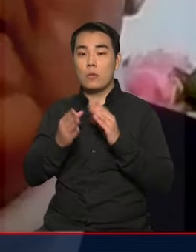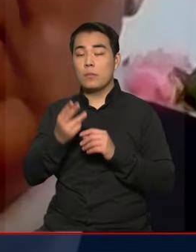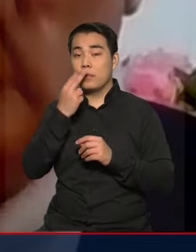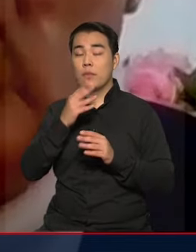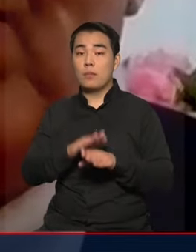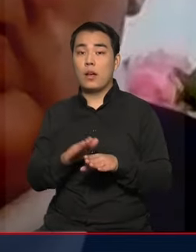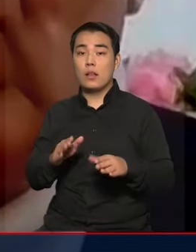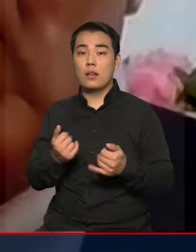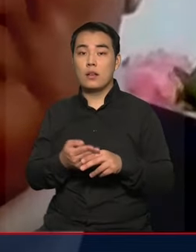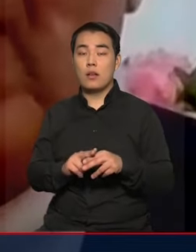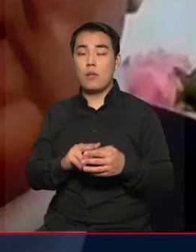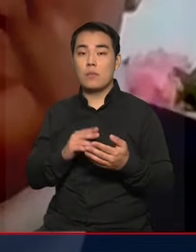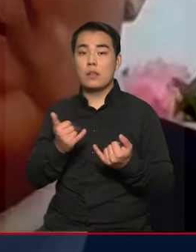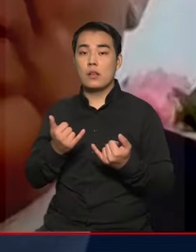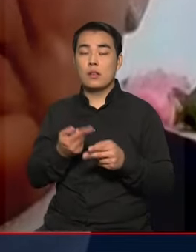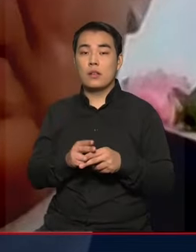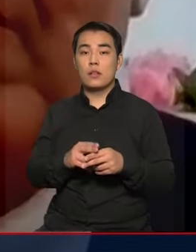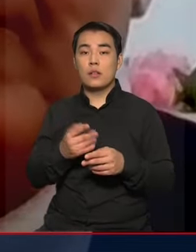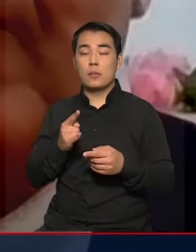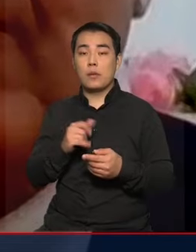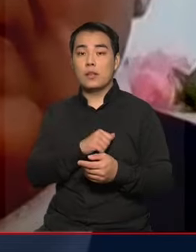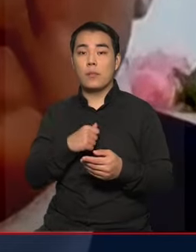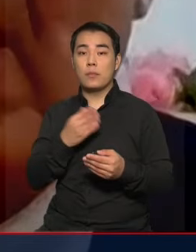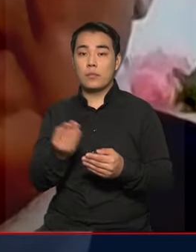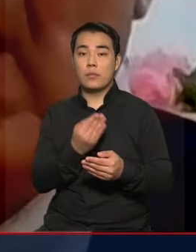балаларын көрпеге орап далаға шығып кетті.